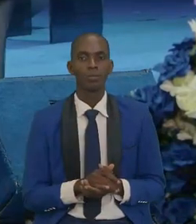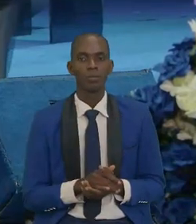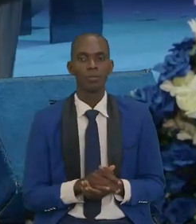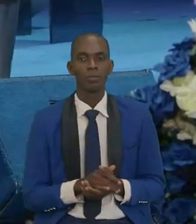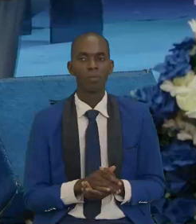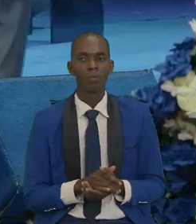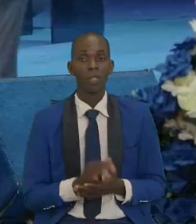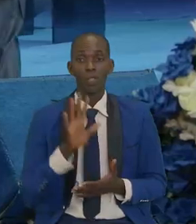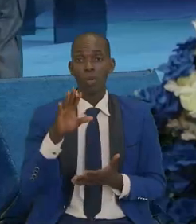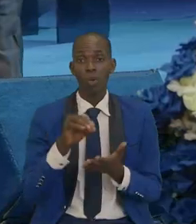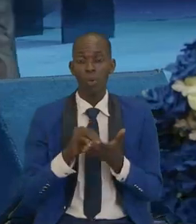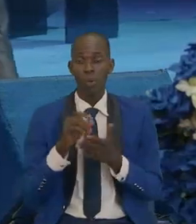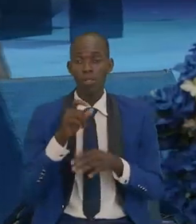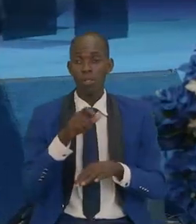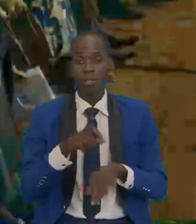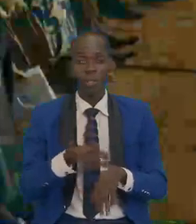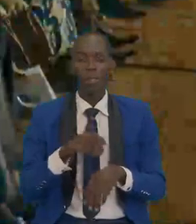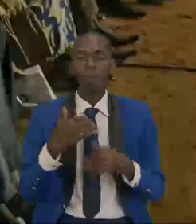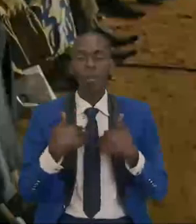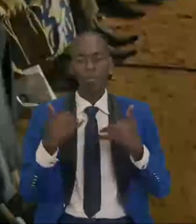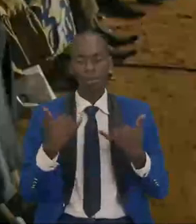d'environ 3000 âmes.